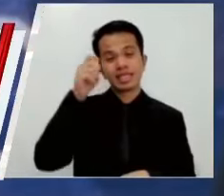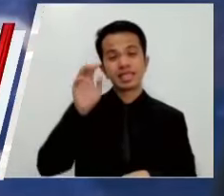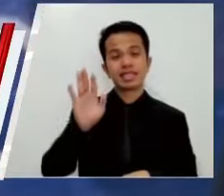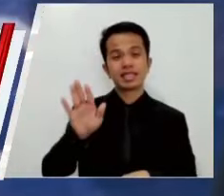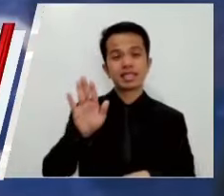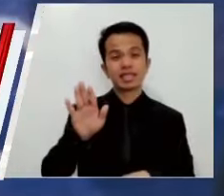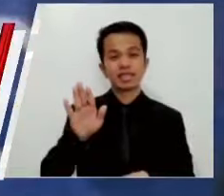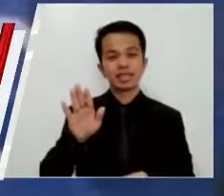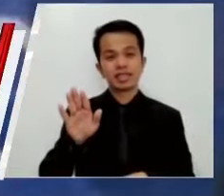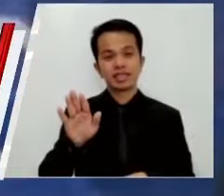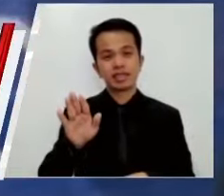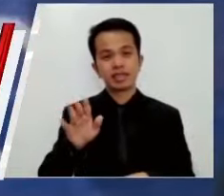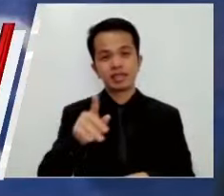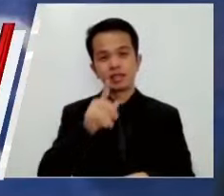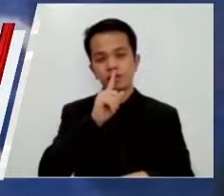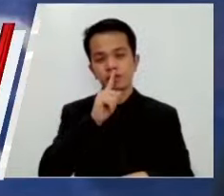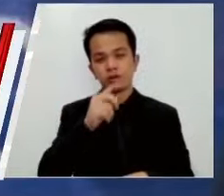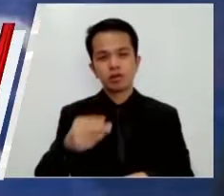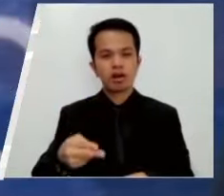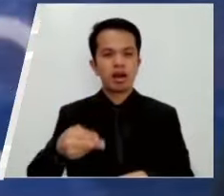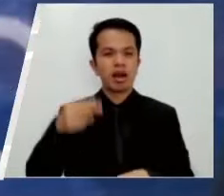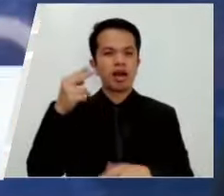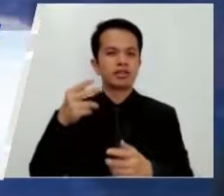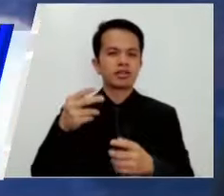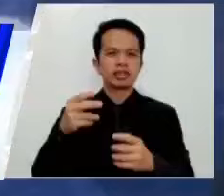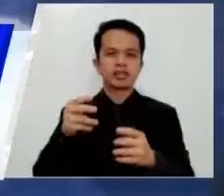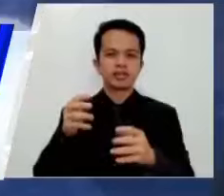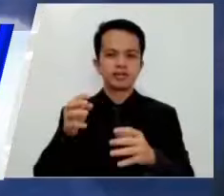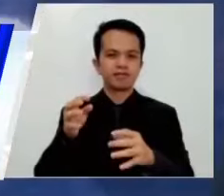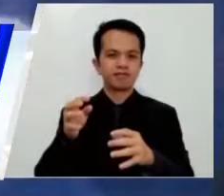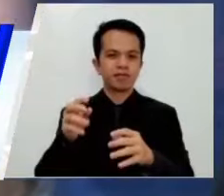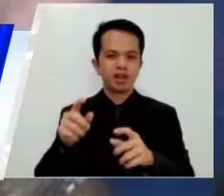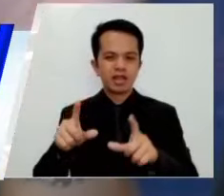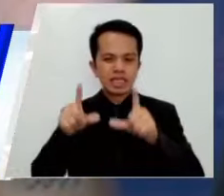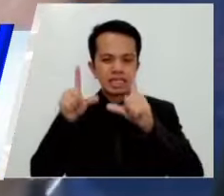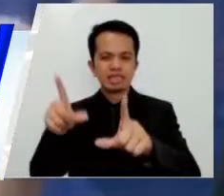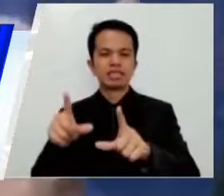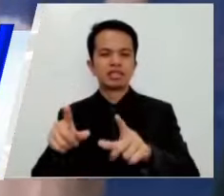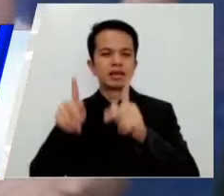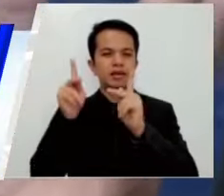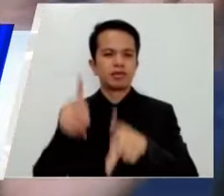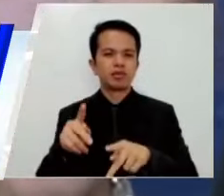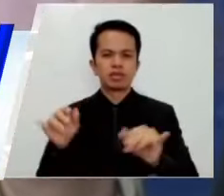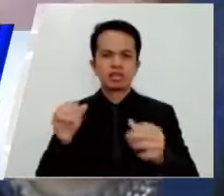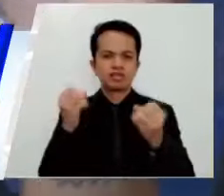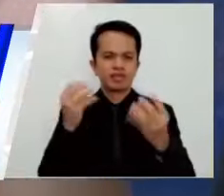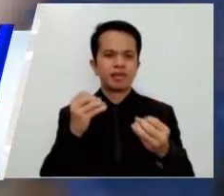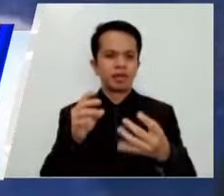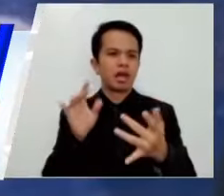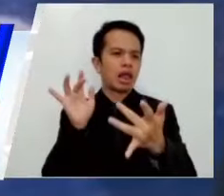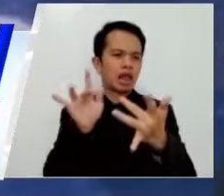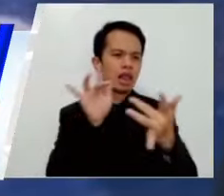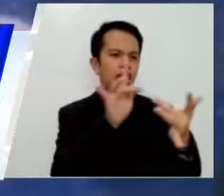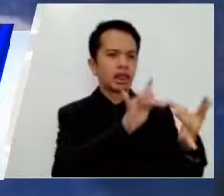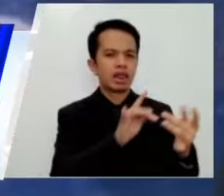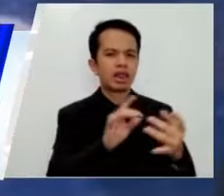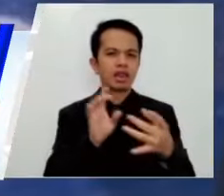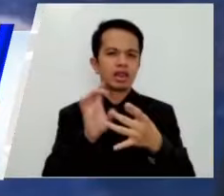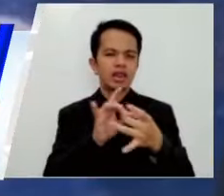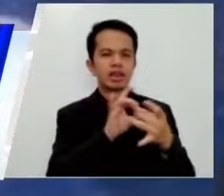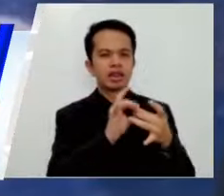being a high-profile individual and having a lot of friends, probably that would